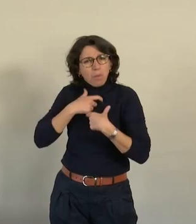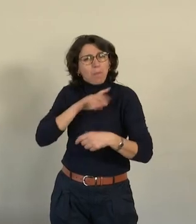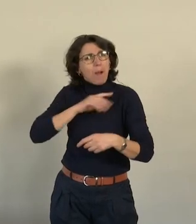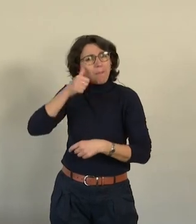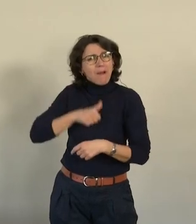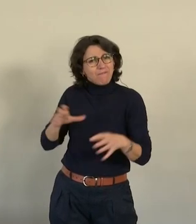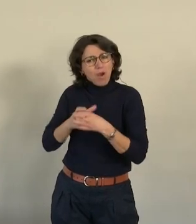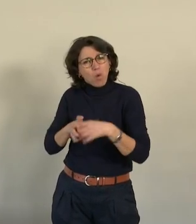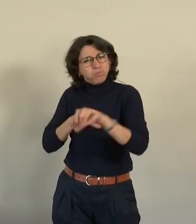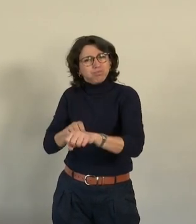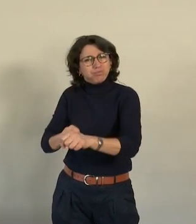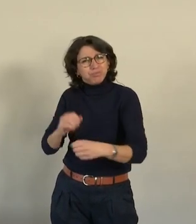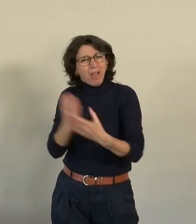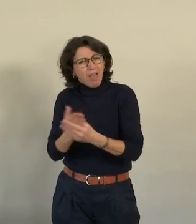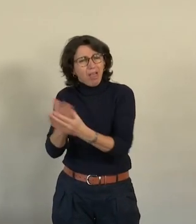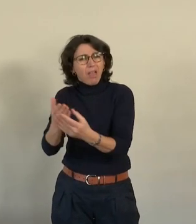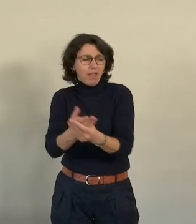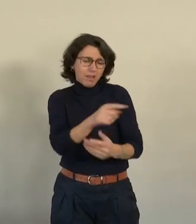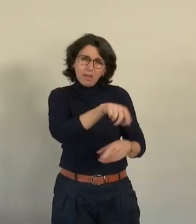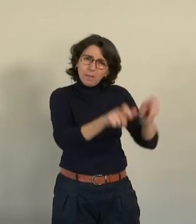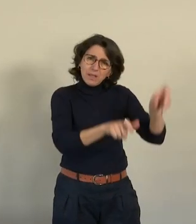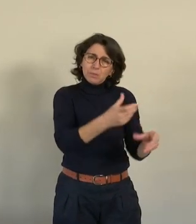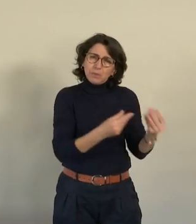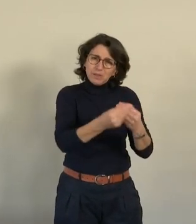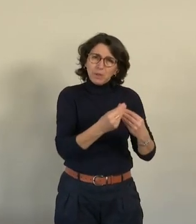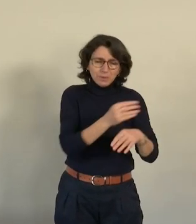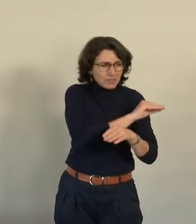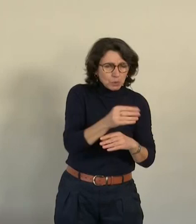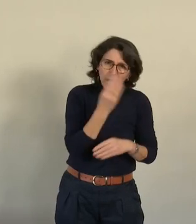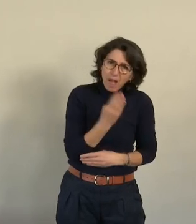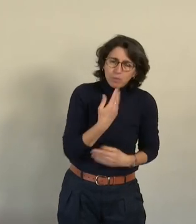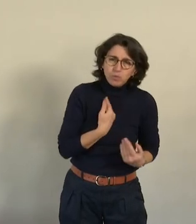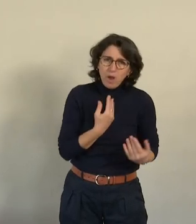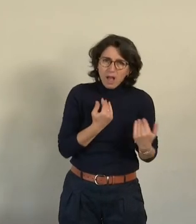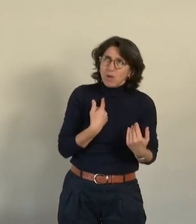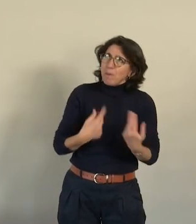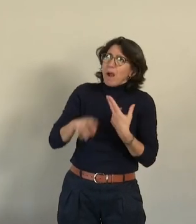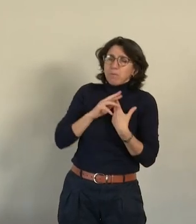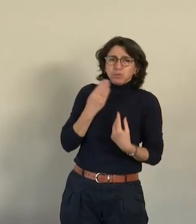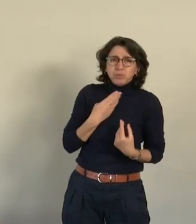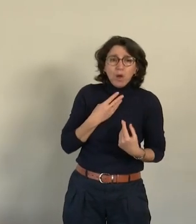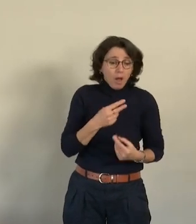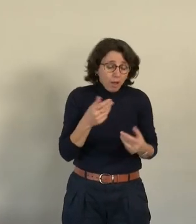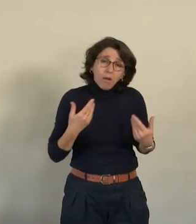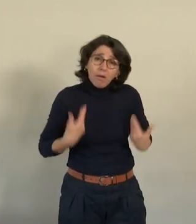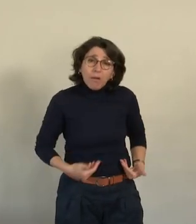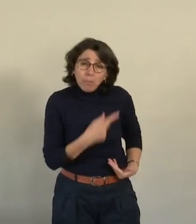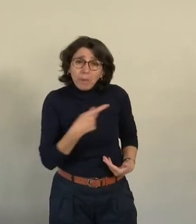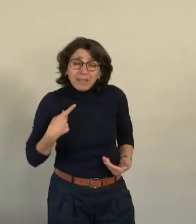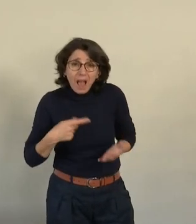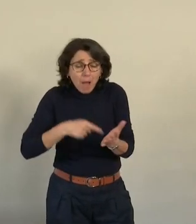leur qualité de vie sur leur espace public sur leur sécurité alors que les propriétaires ne peuvent plus payer les